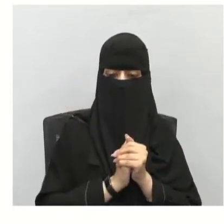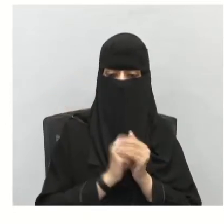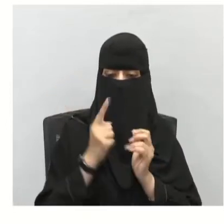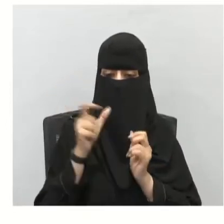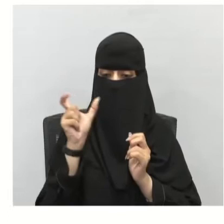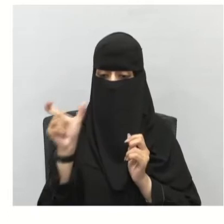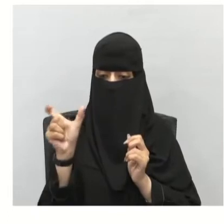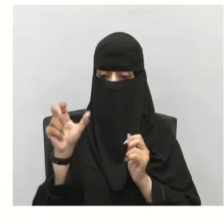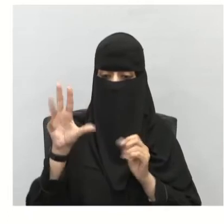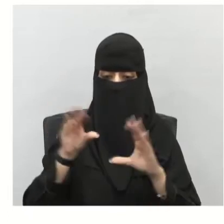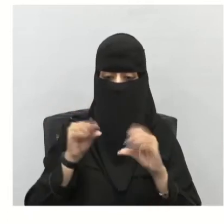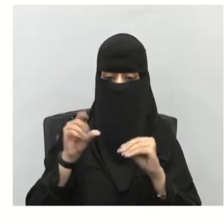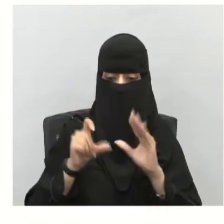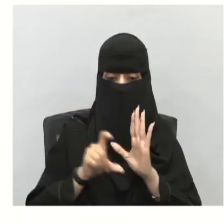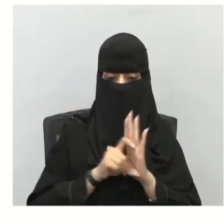كلمة القصة،